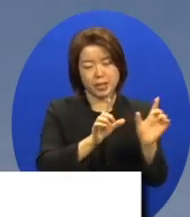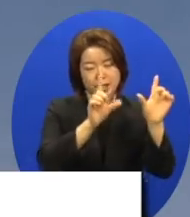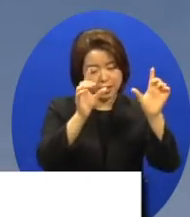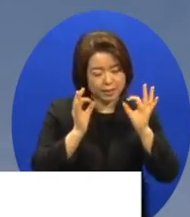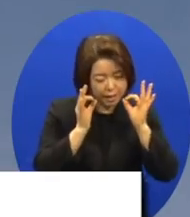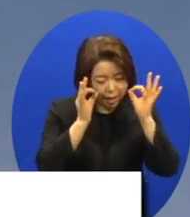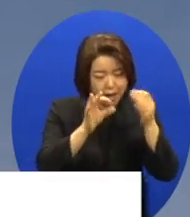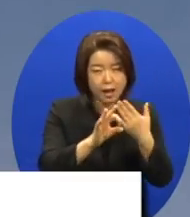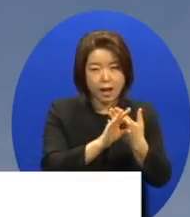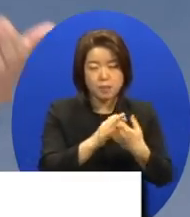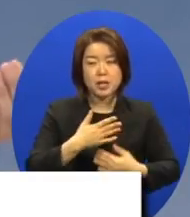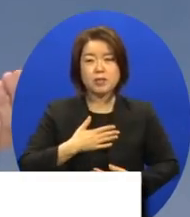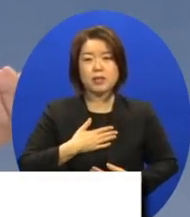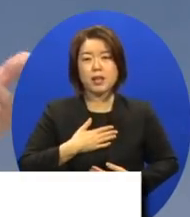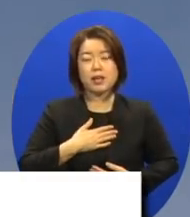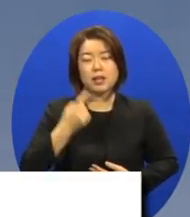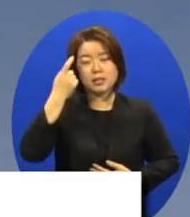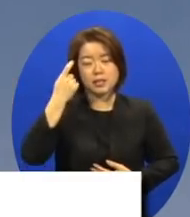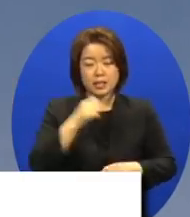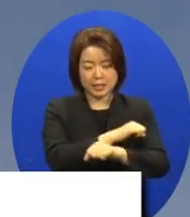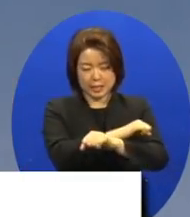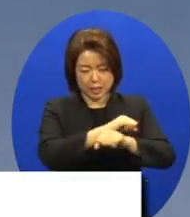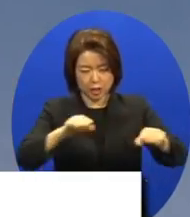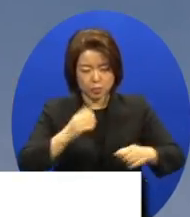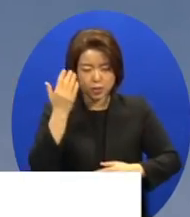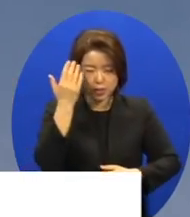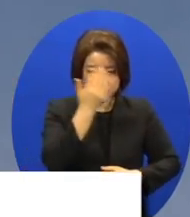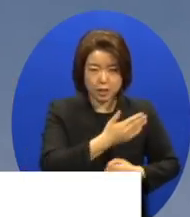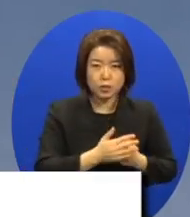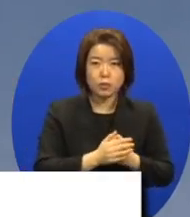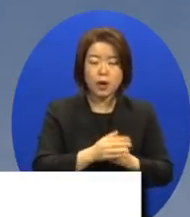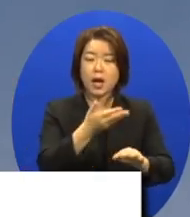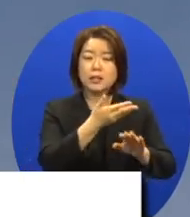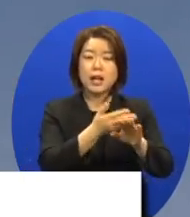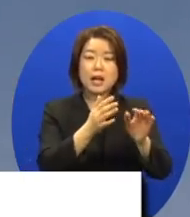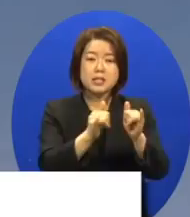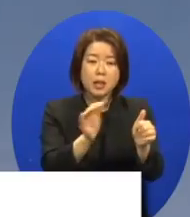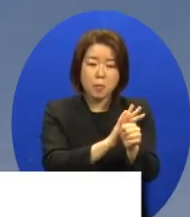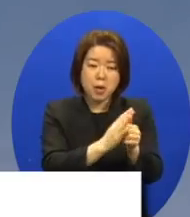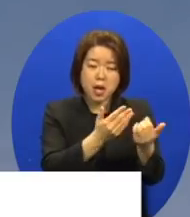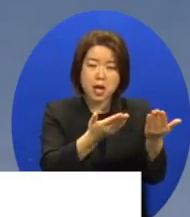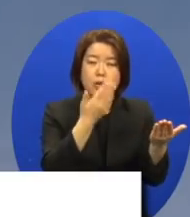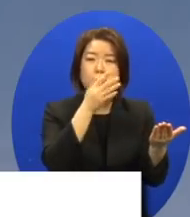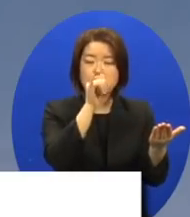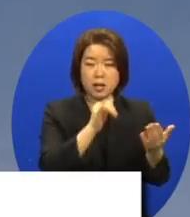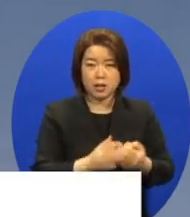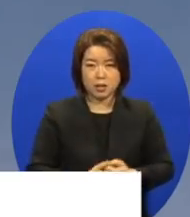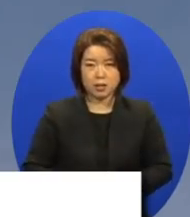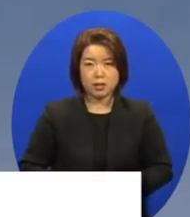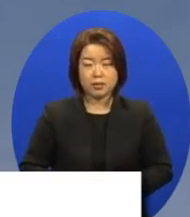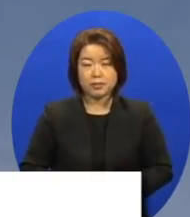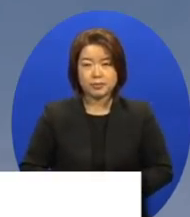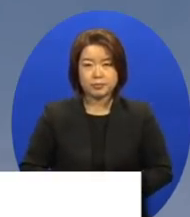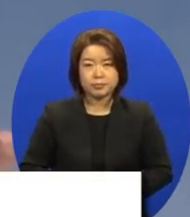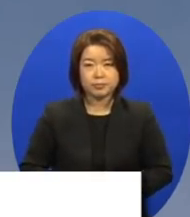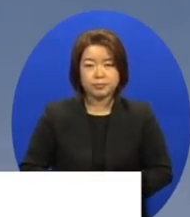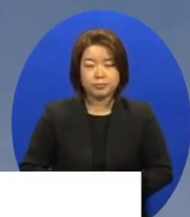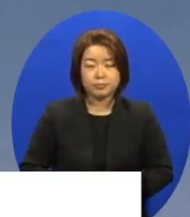우리 생각이 넓어지고 깨끗해지며 이따 적이 될 것이다 라고 했습니다